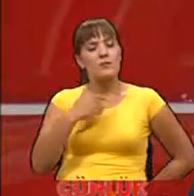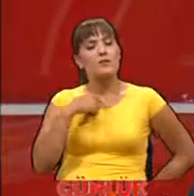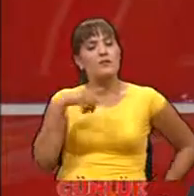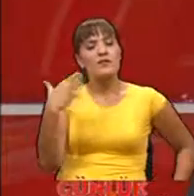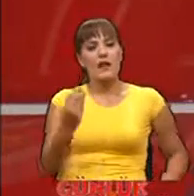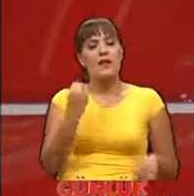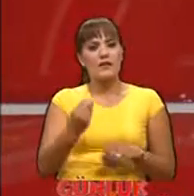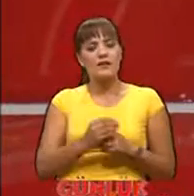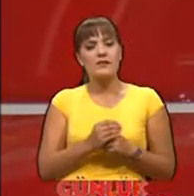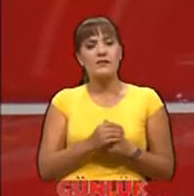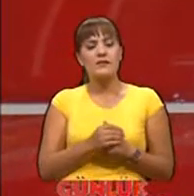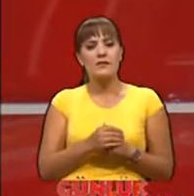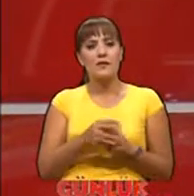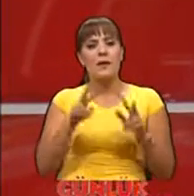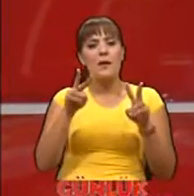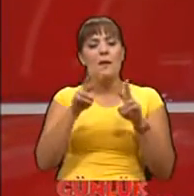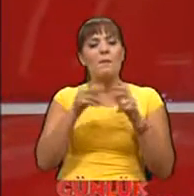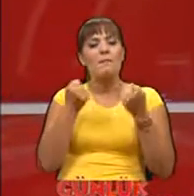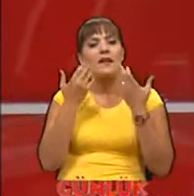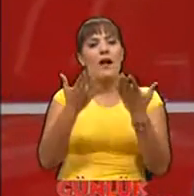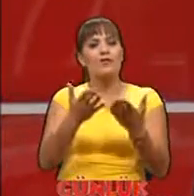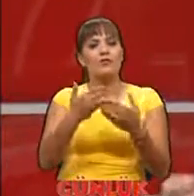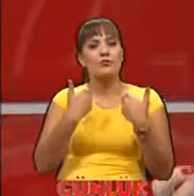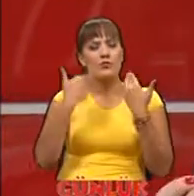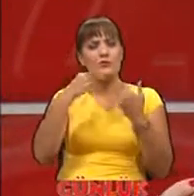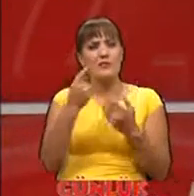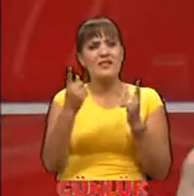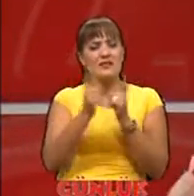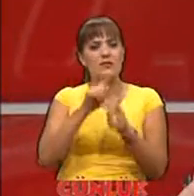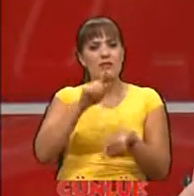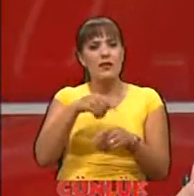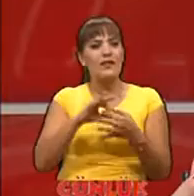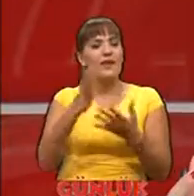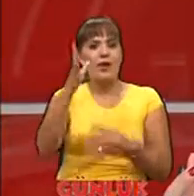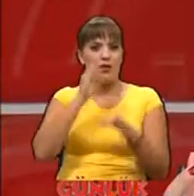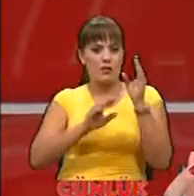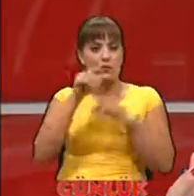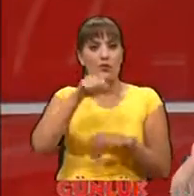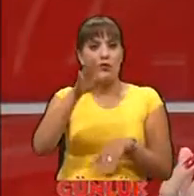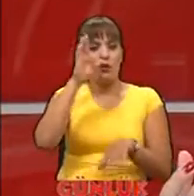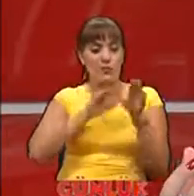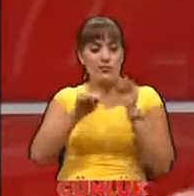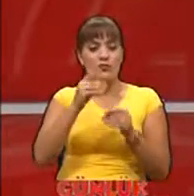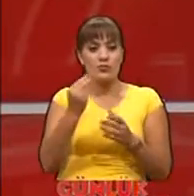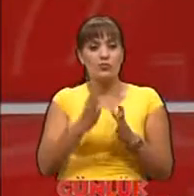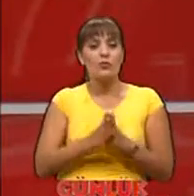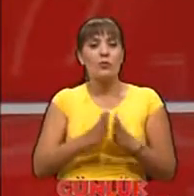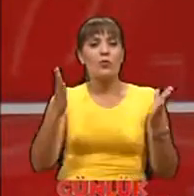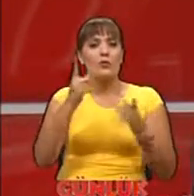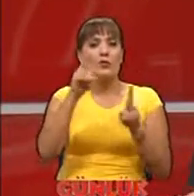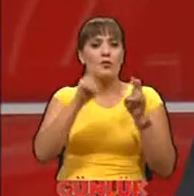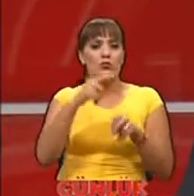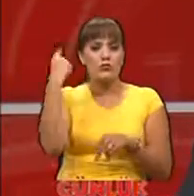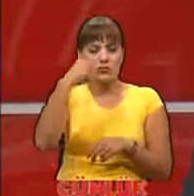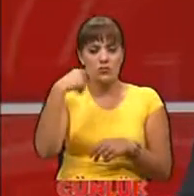de gayet iyiyiz. Miras hukuku, biraz sizden böyle çok kısa sürede ne öğrenebilirsek onları öğreneceğiz. Geniş kapsamlı bir konu